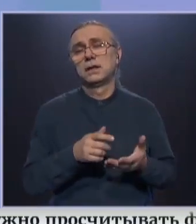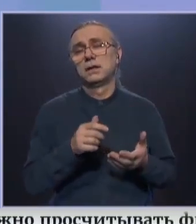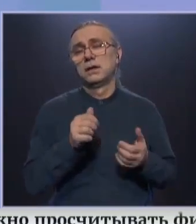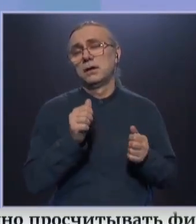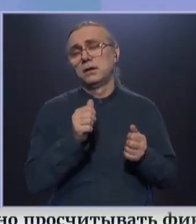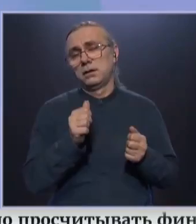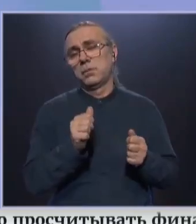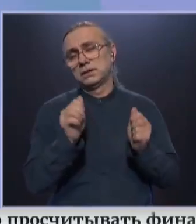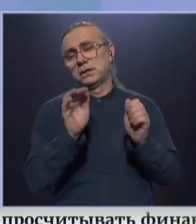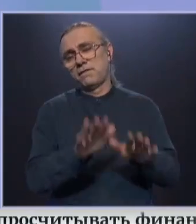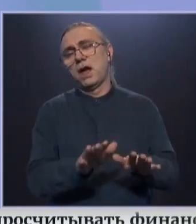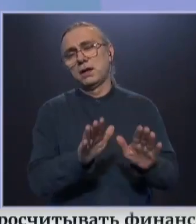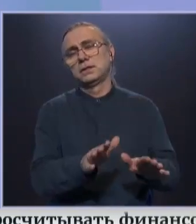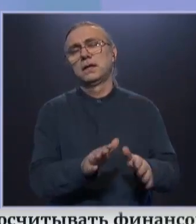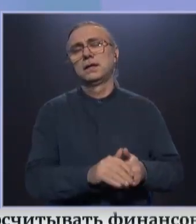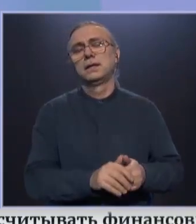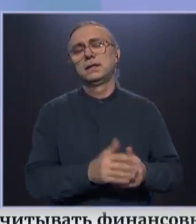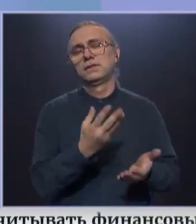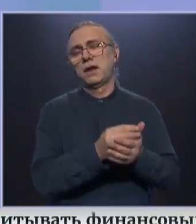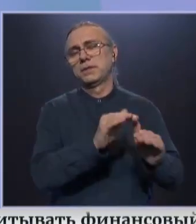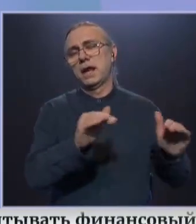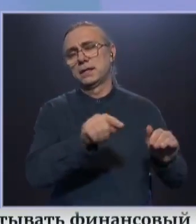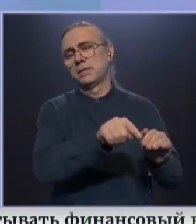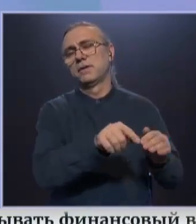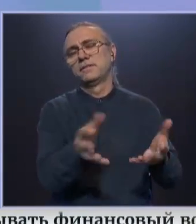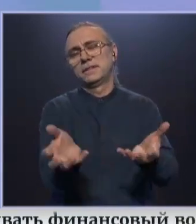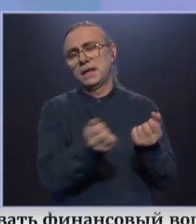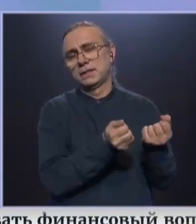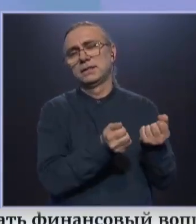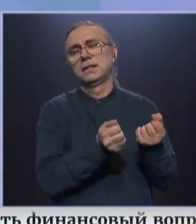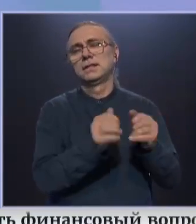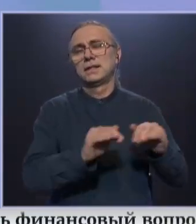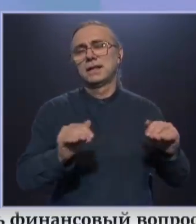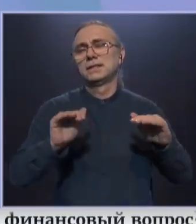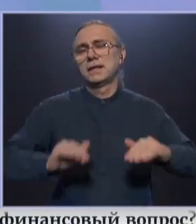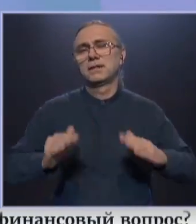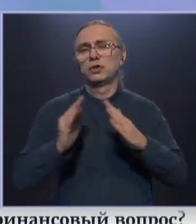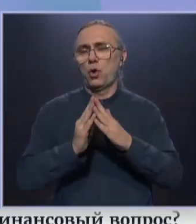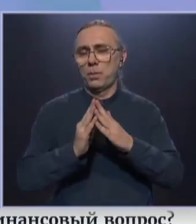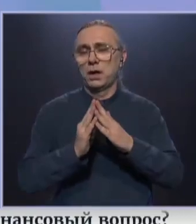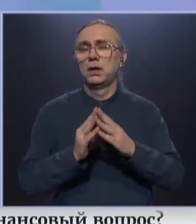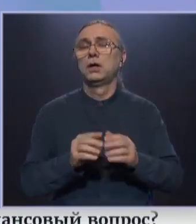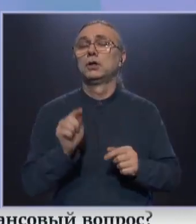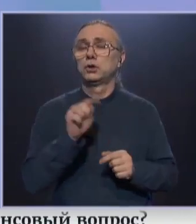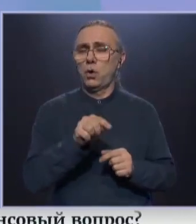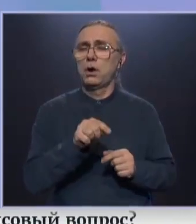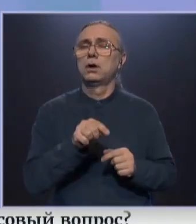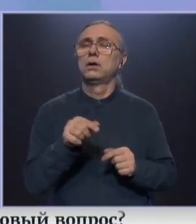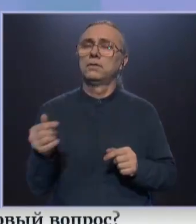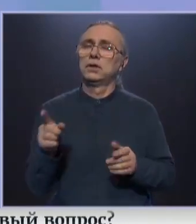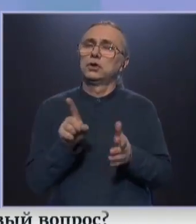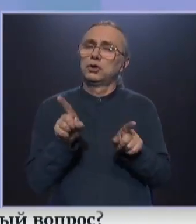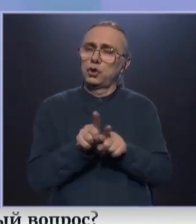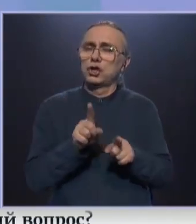своим детям взять детишек из детского дома, усыновить, то и будьте добры помочь в любой, в